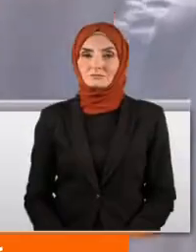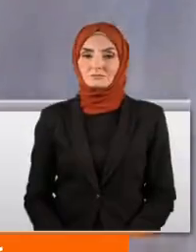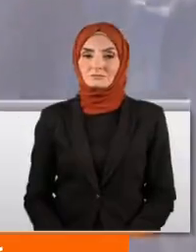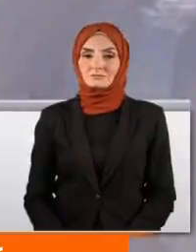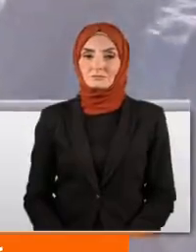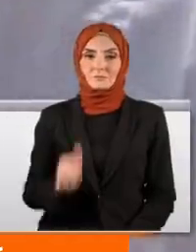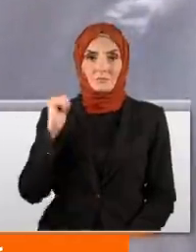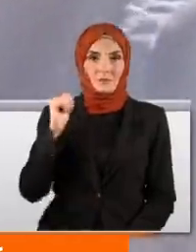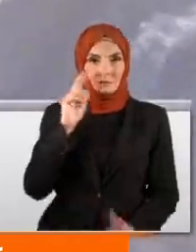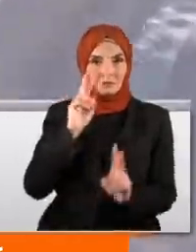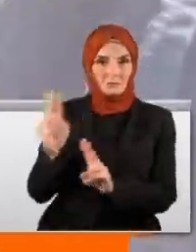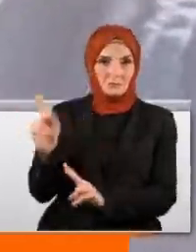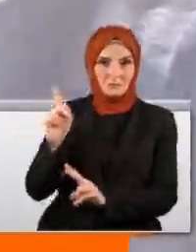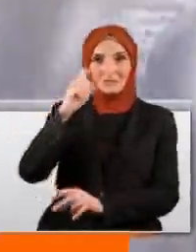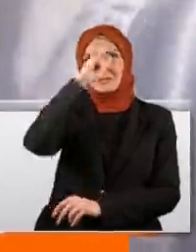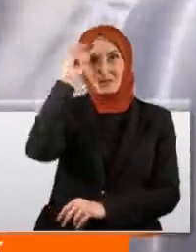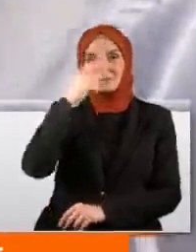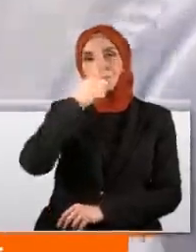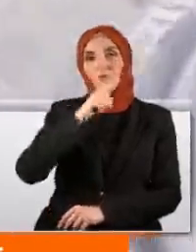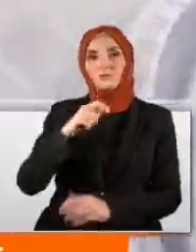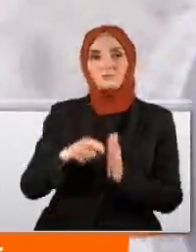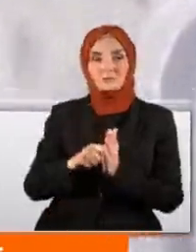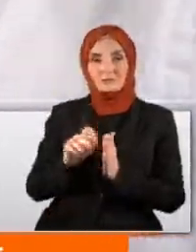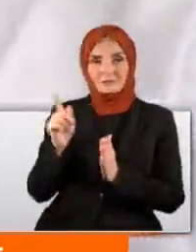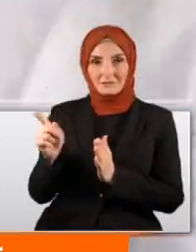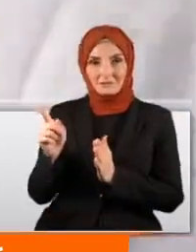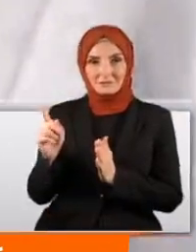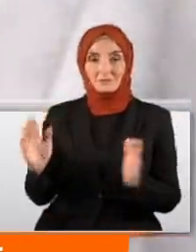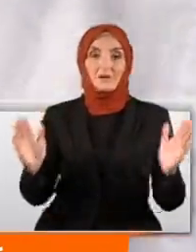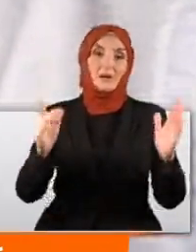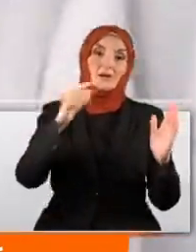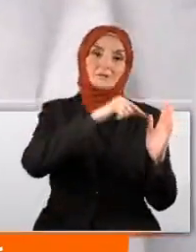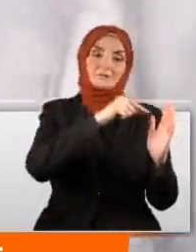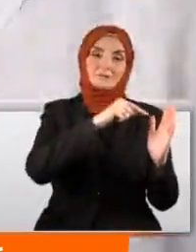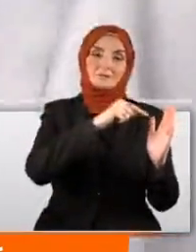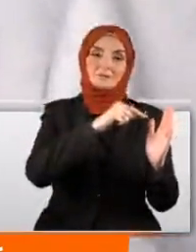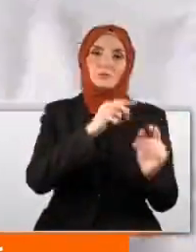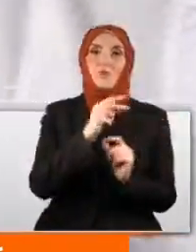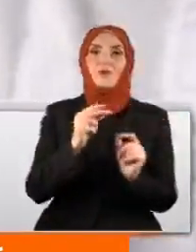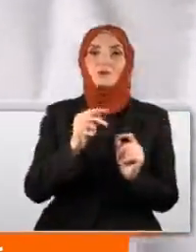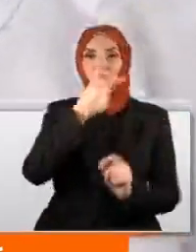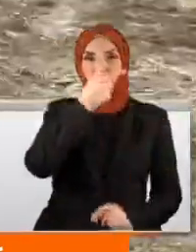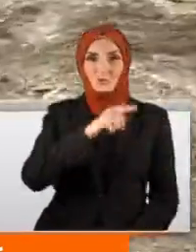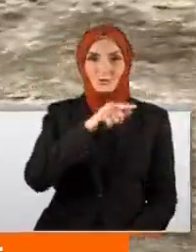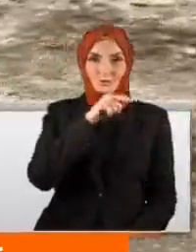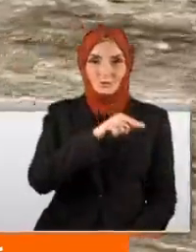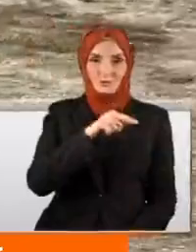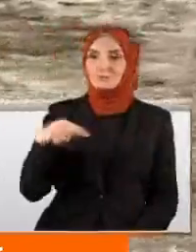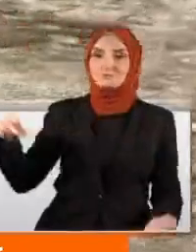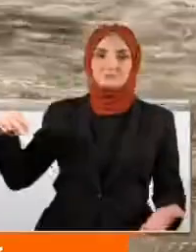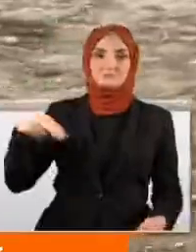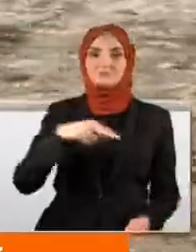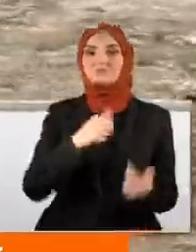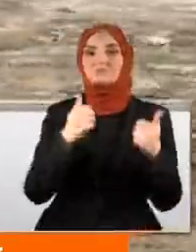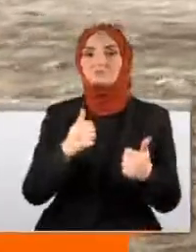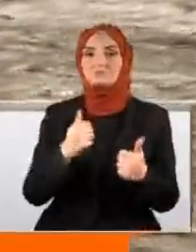Arkada bulunan Yazlık Köy'den hemen karşısındaki Örencik Köyü'ne yürüyerek geçiyoruz. Gölün içinden yürüyerek 5